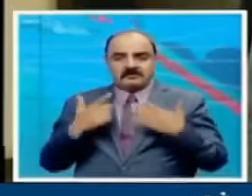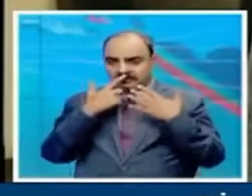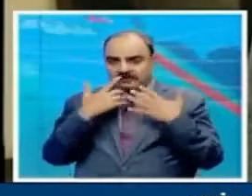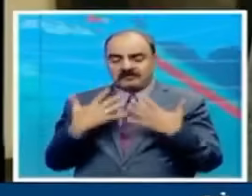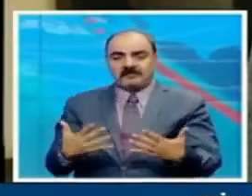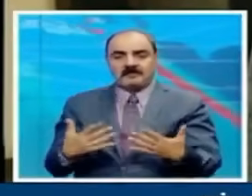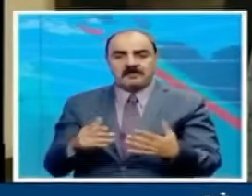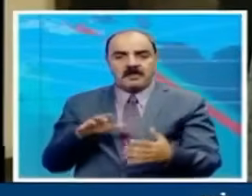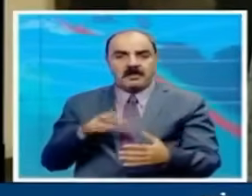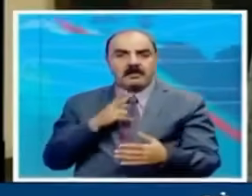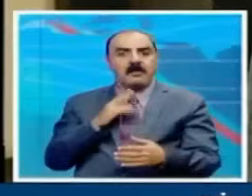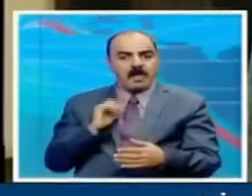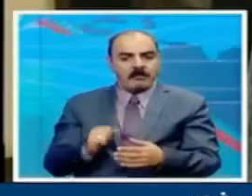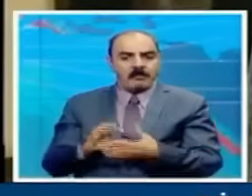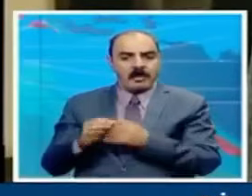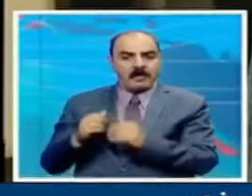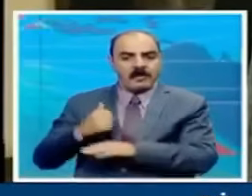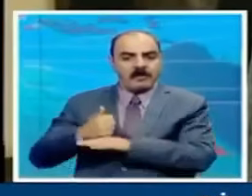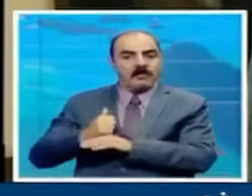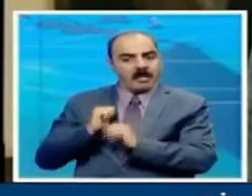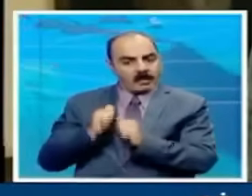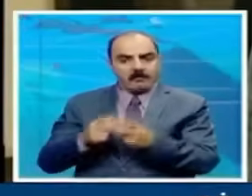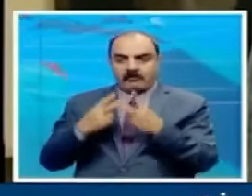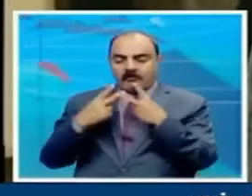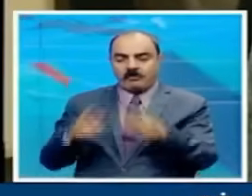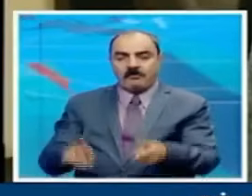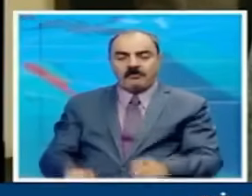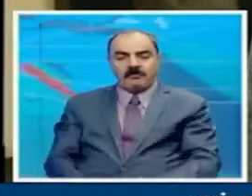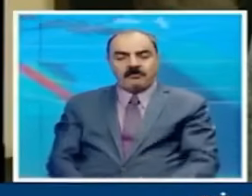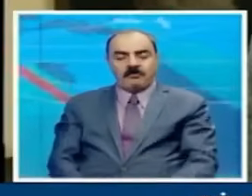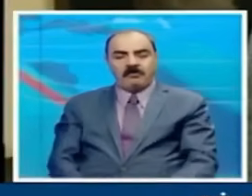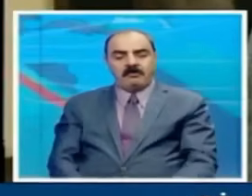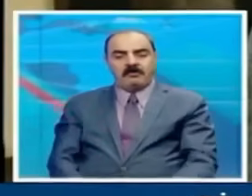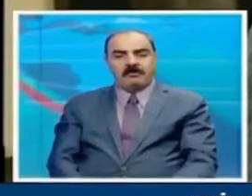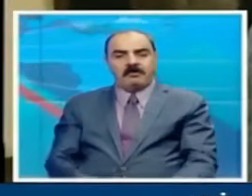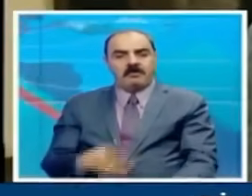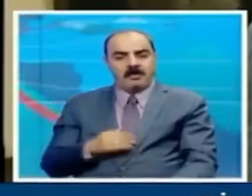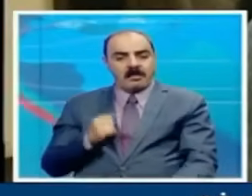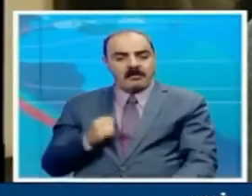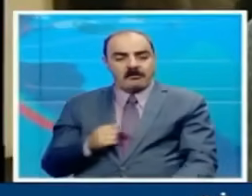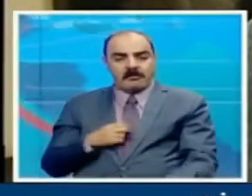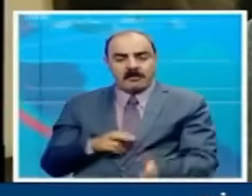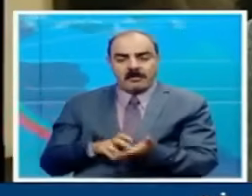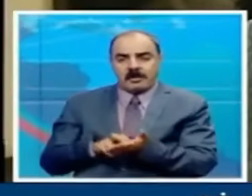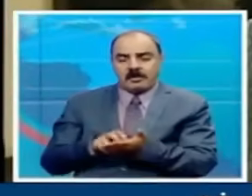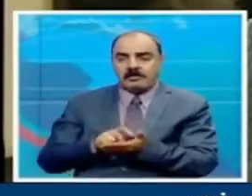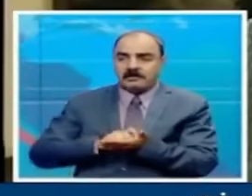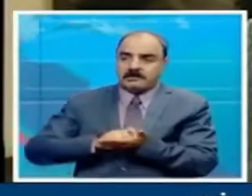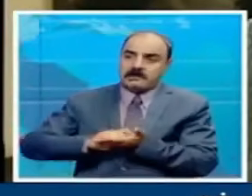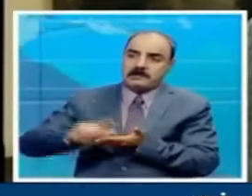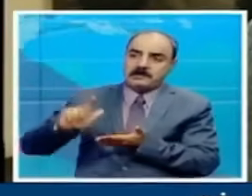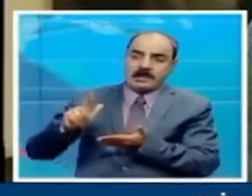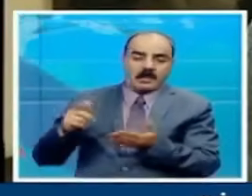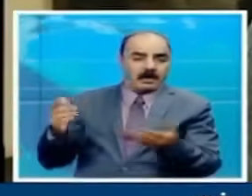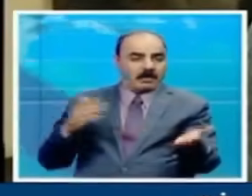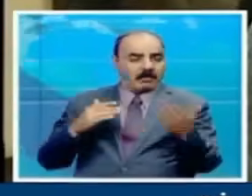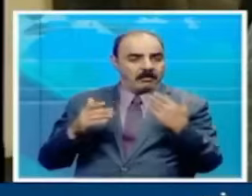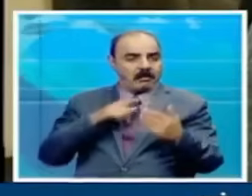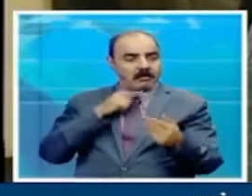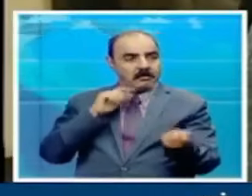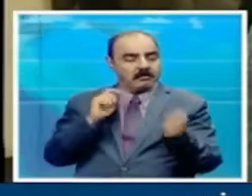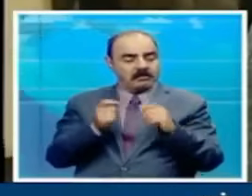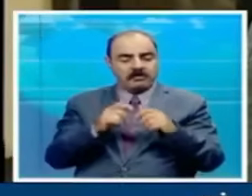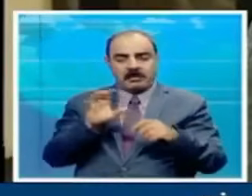أن المجتمع المدني قوي بقوة الدولة المصرية، وإحنا قادرين إن شاء الله نوصل رسالة الأخضر